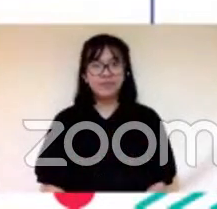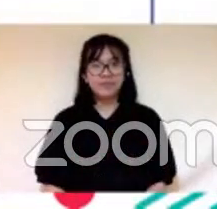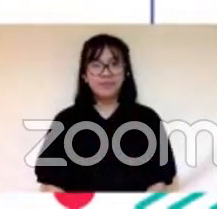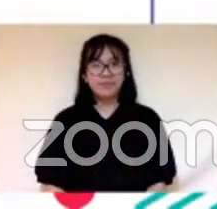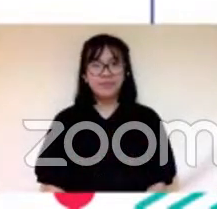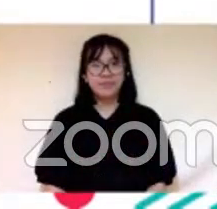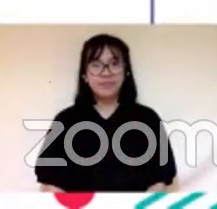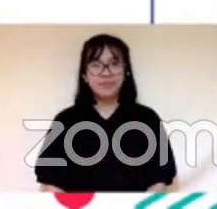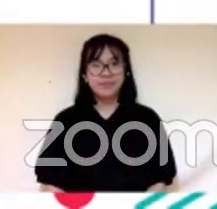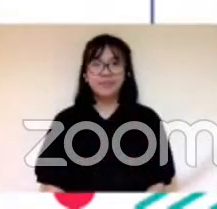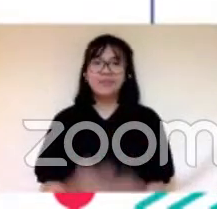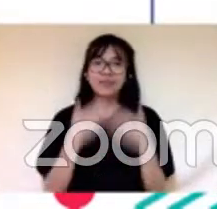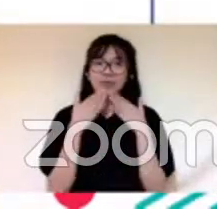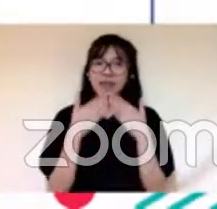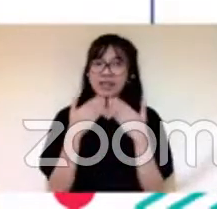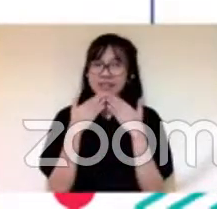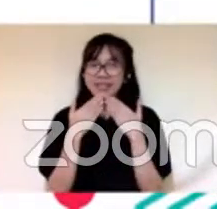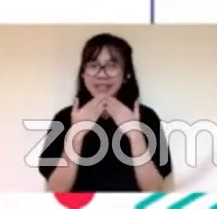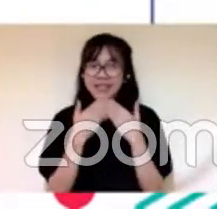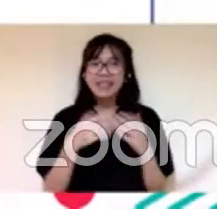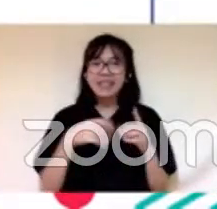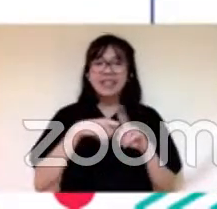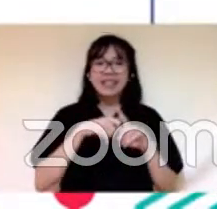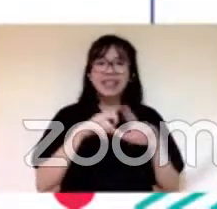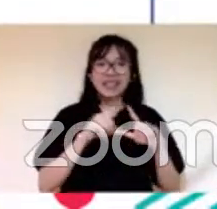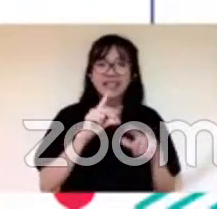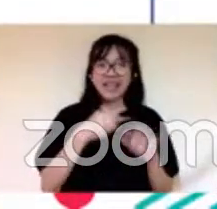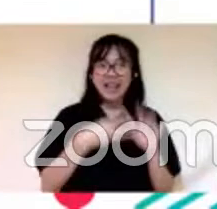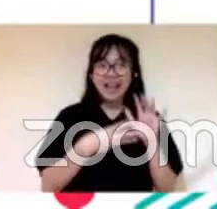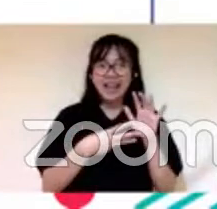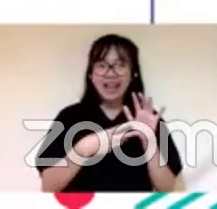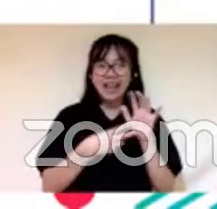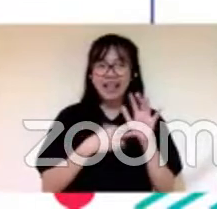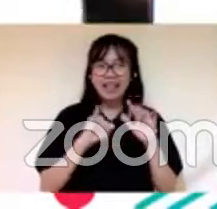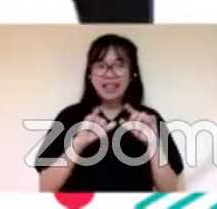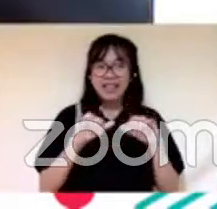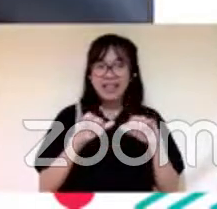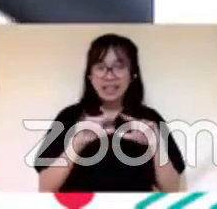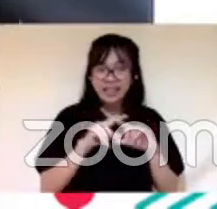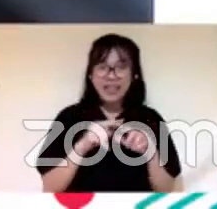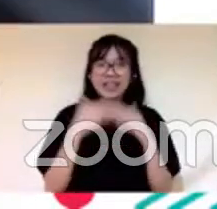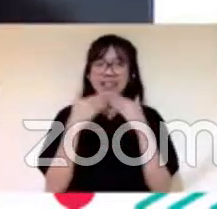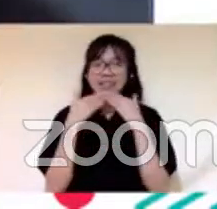Terima kasih, Mas Karenia. Terima kasih, mohon pamit. Terima kasih.